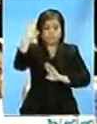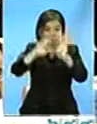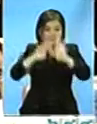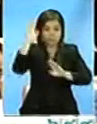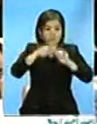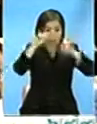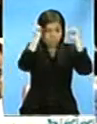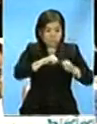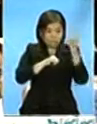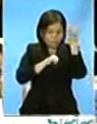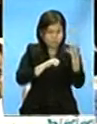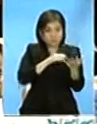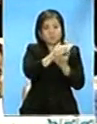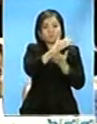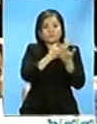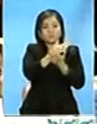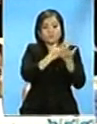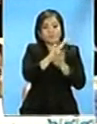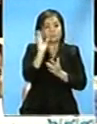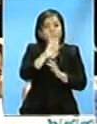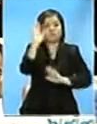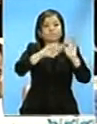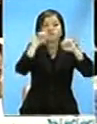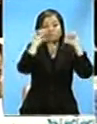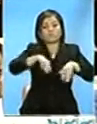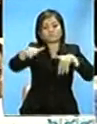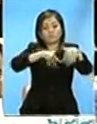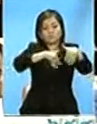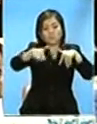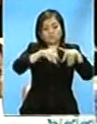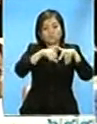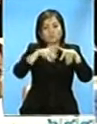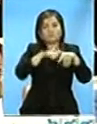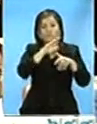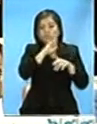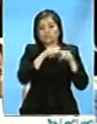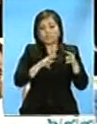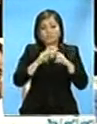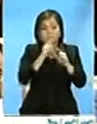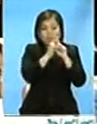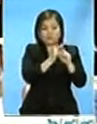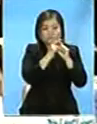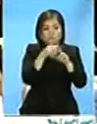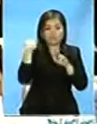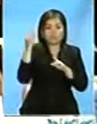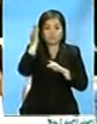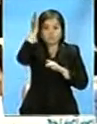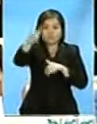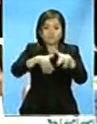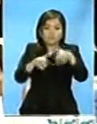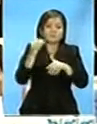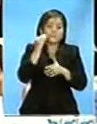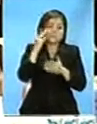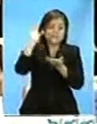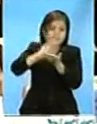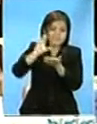งข้างมากคือเกินครึ่งหนึ่งอ่ะมันเป็นมติของมหาชนเท่านั้นเองครับถ้าเรายึดหลักการนี้แล้วถ้าเกิดอีกหน่อยเลือกหมู่บ้านกองทุนหมู่บ้าน